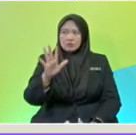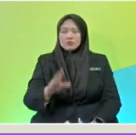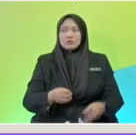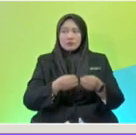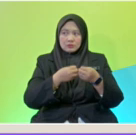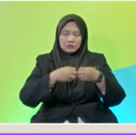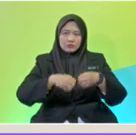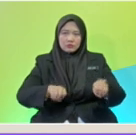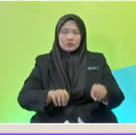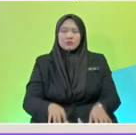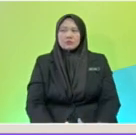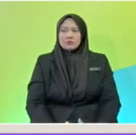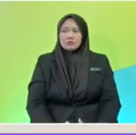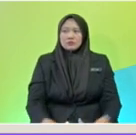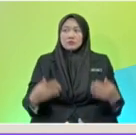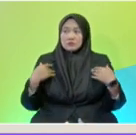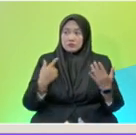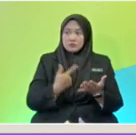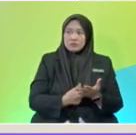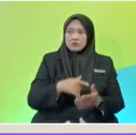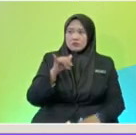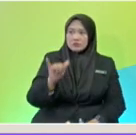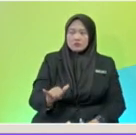jadi agak-agak ada lagi